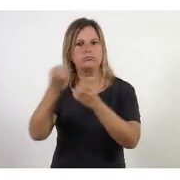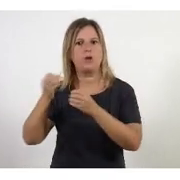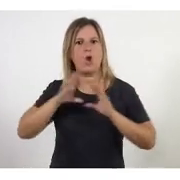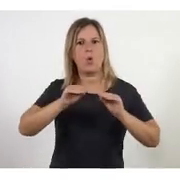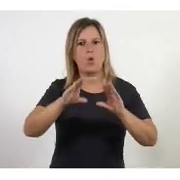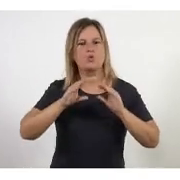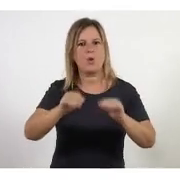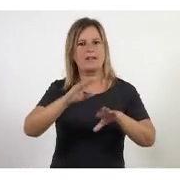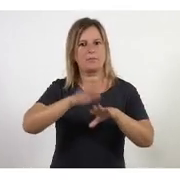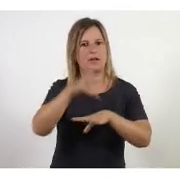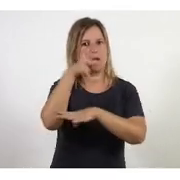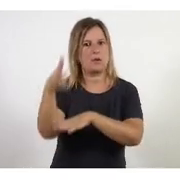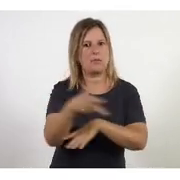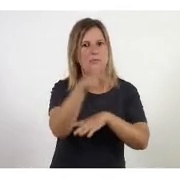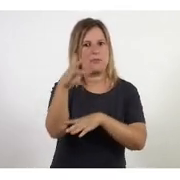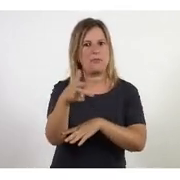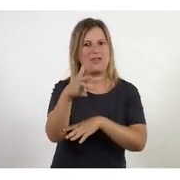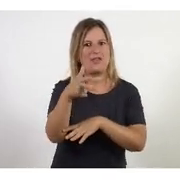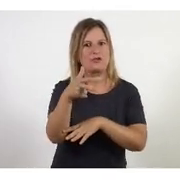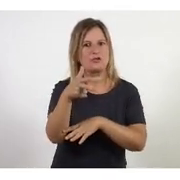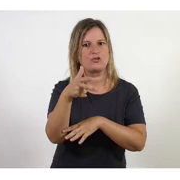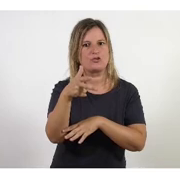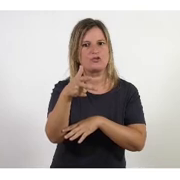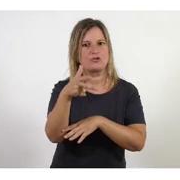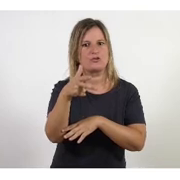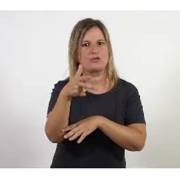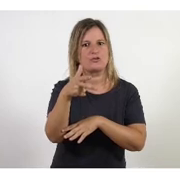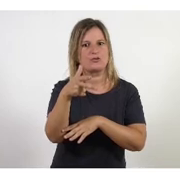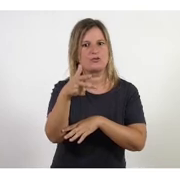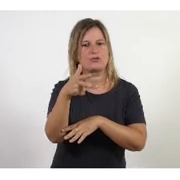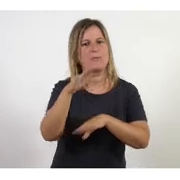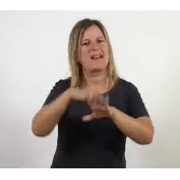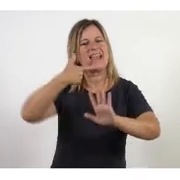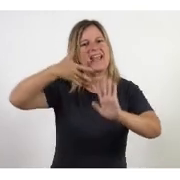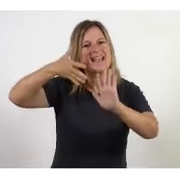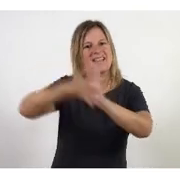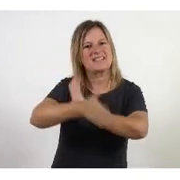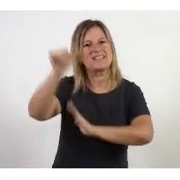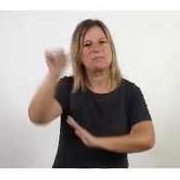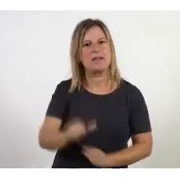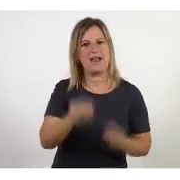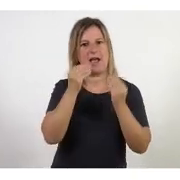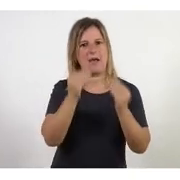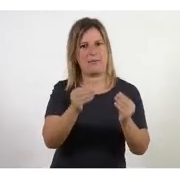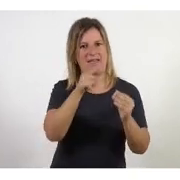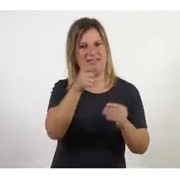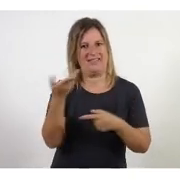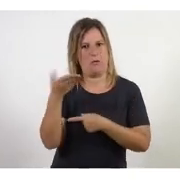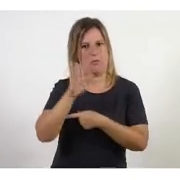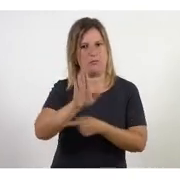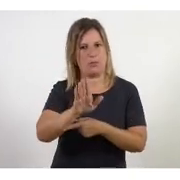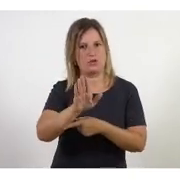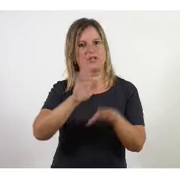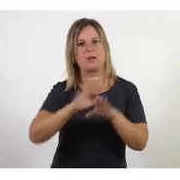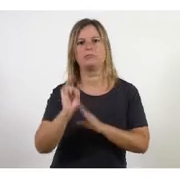vídeos, a compartir la vostra missió, que aprengueu a explicar el millor possible la vostra iniciativa i a través de vídeos a xarxes